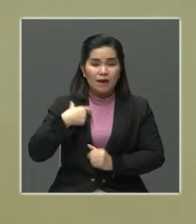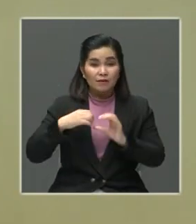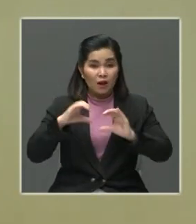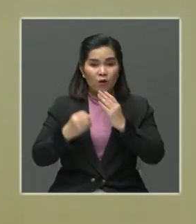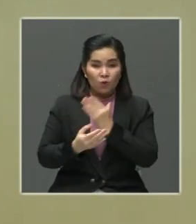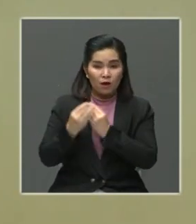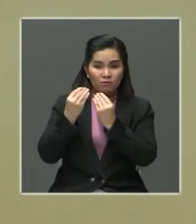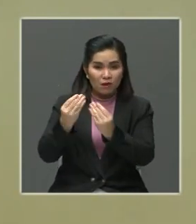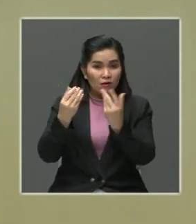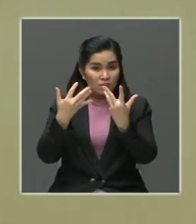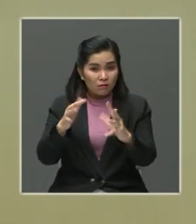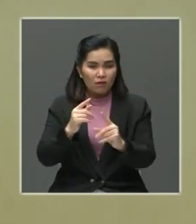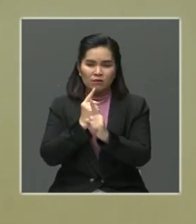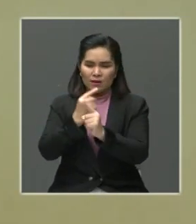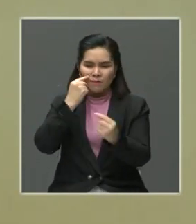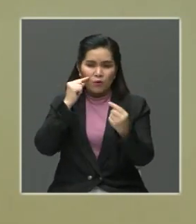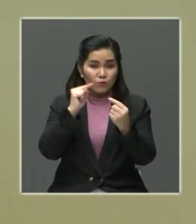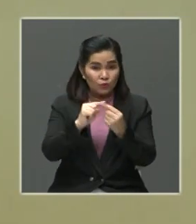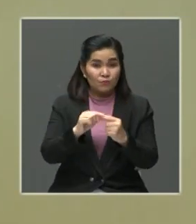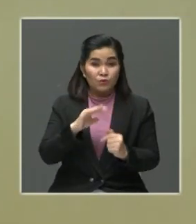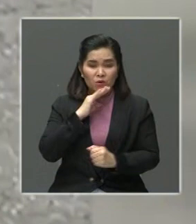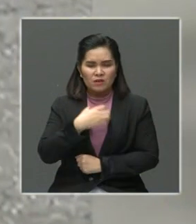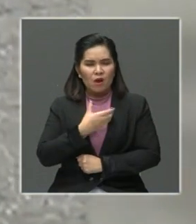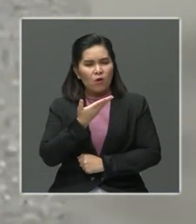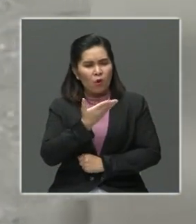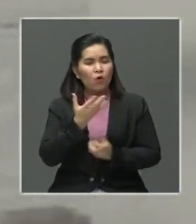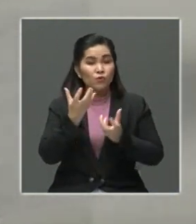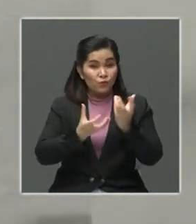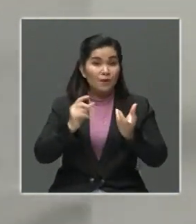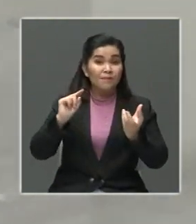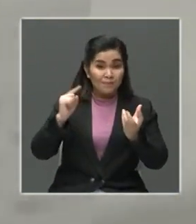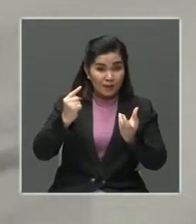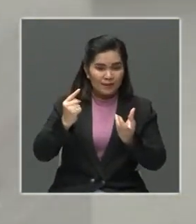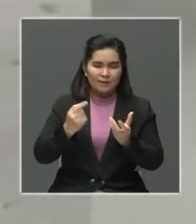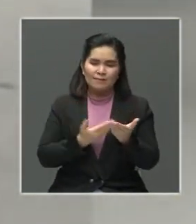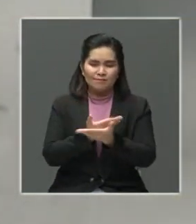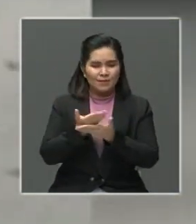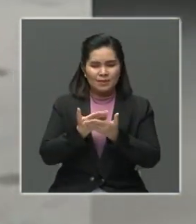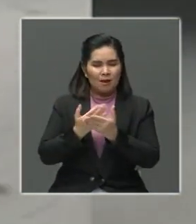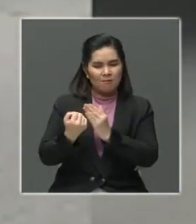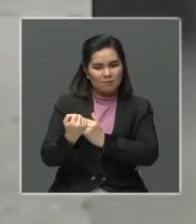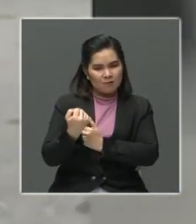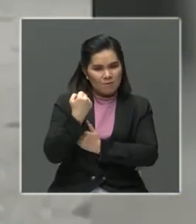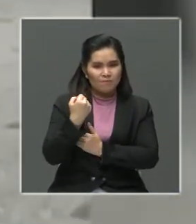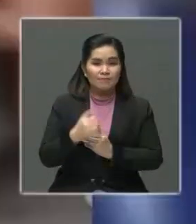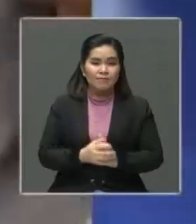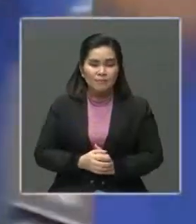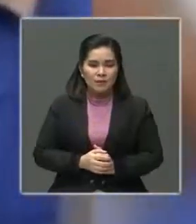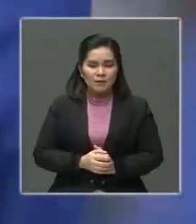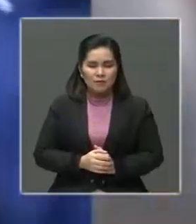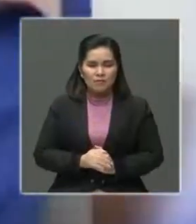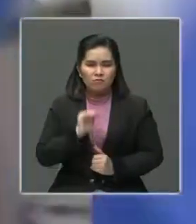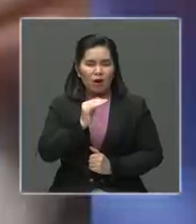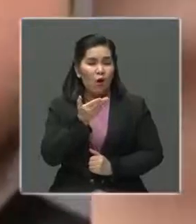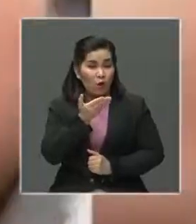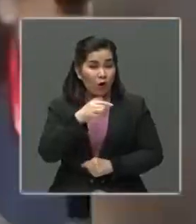อกาสผู้ต้องหาตามสมควรแล้วถ้าจะร้องขอความเป็นธรรมอีกก็จะพิจารณาโดยเคร่งครัดว่ามาร้องแบบนี้ประ